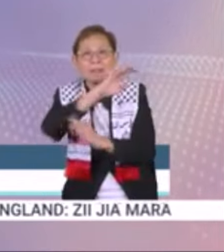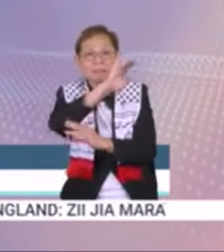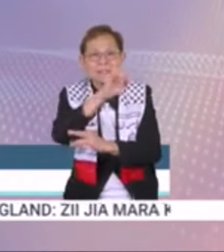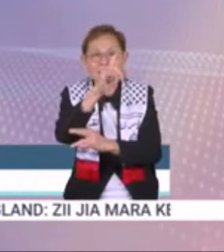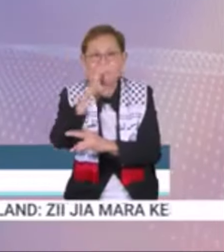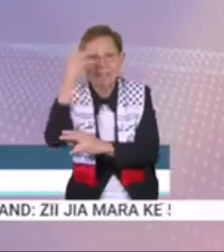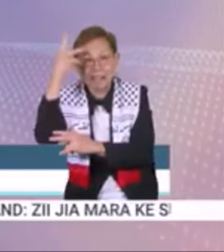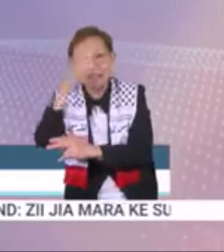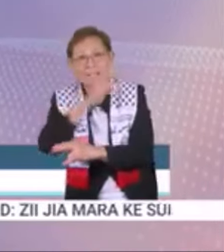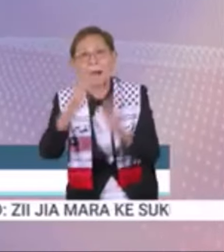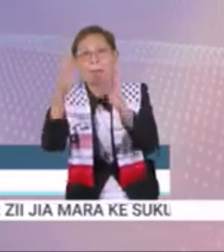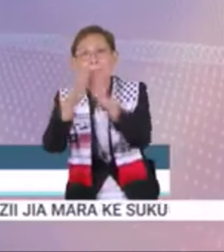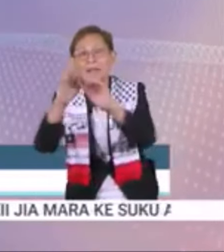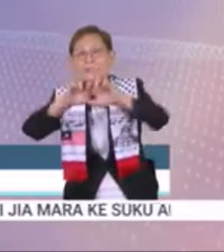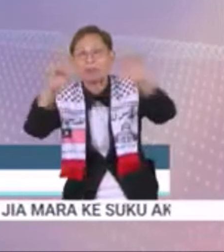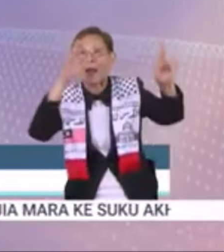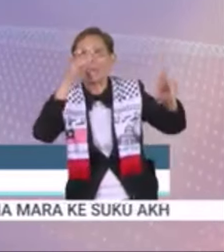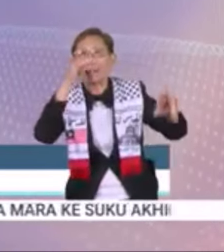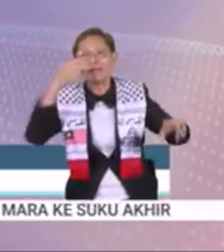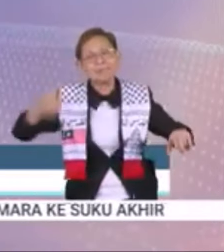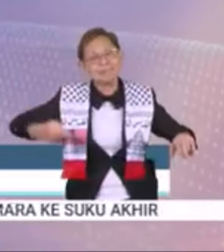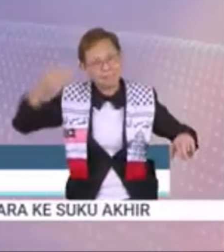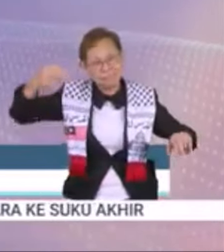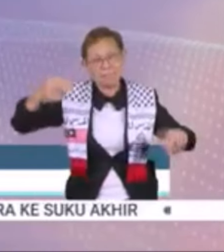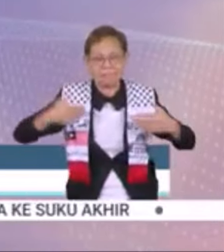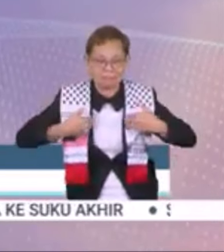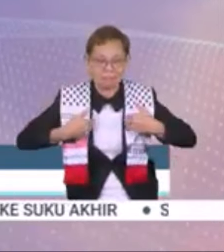Jeli Kelantan dan Bandaraya Melaka bersejarah.